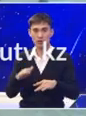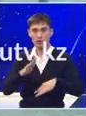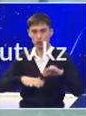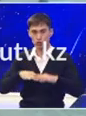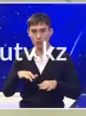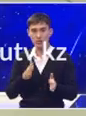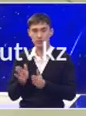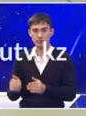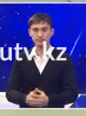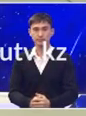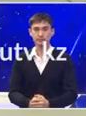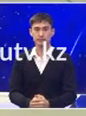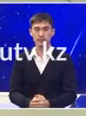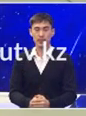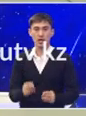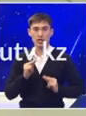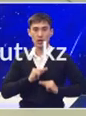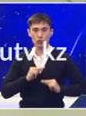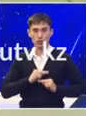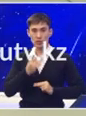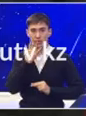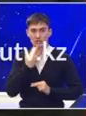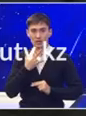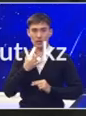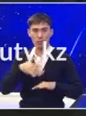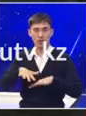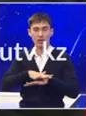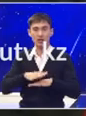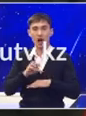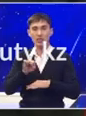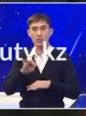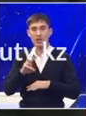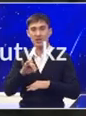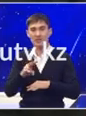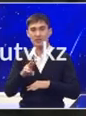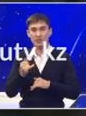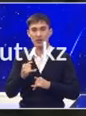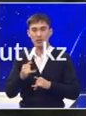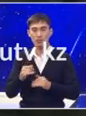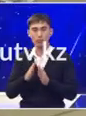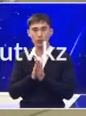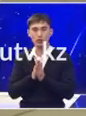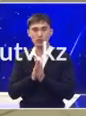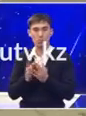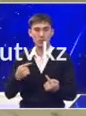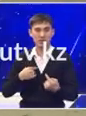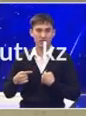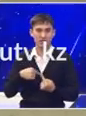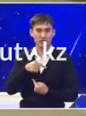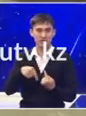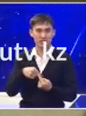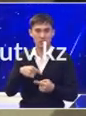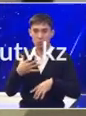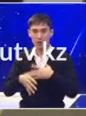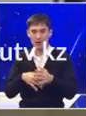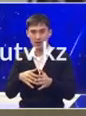режиме. Сотрудники Национальной палаты предпринимателей просят владельцев пострадавшего бизнеса не проводить в порядок места